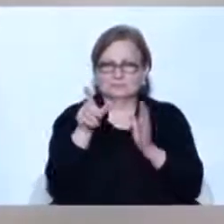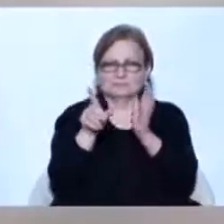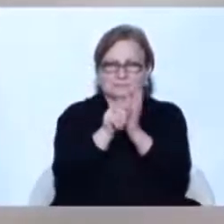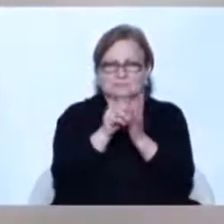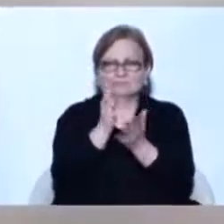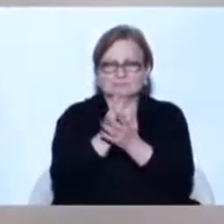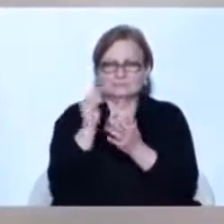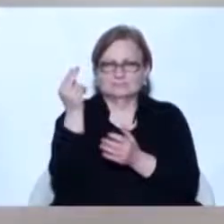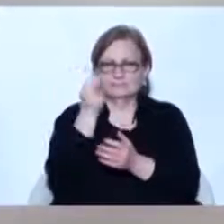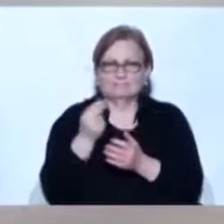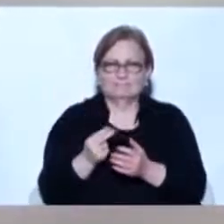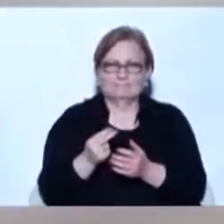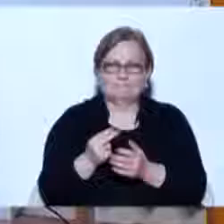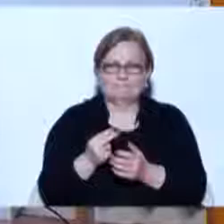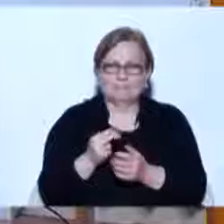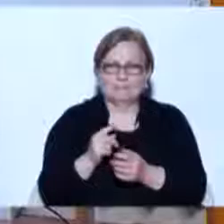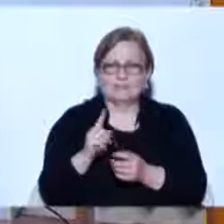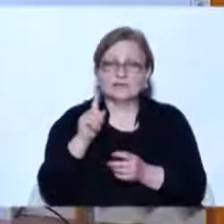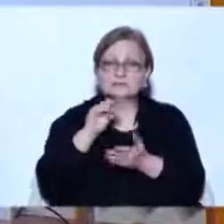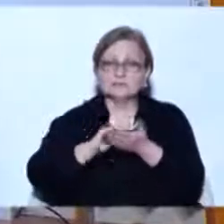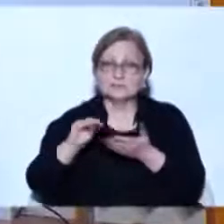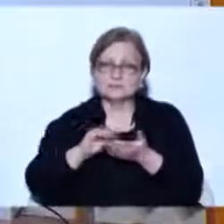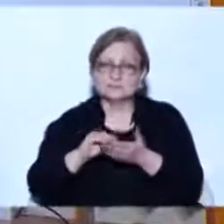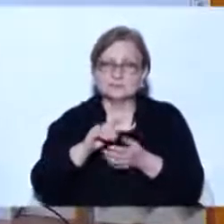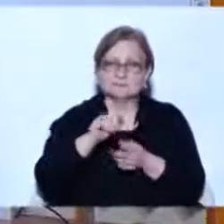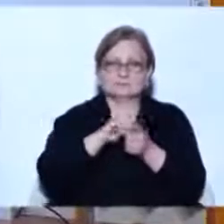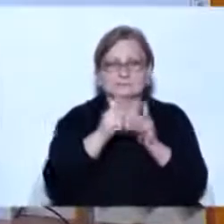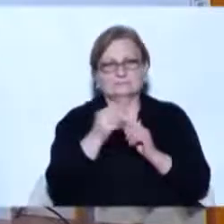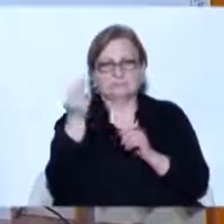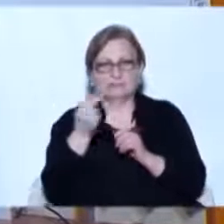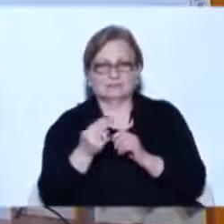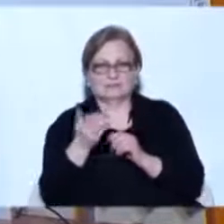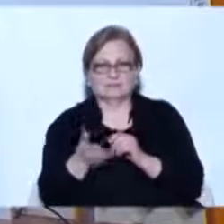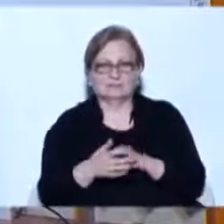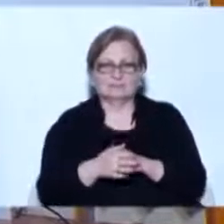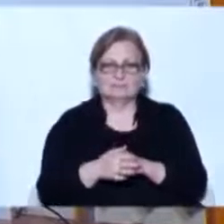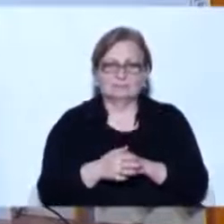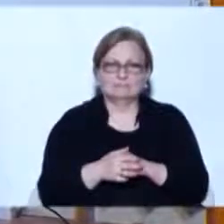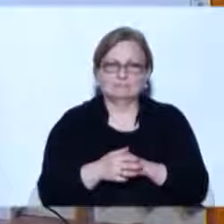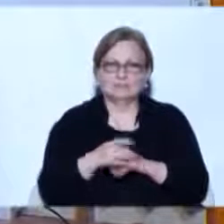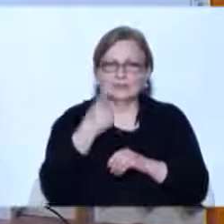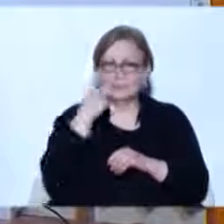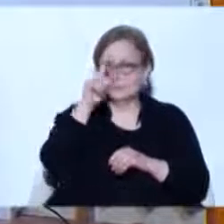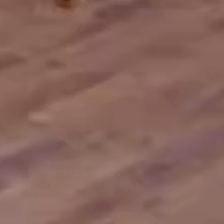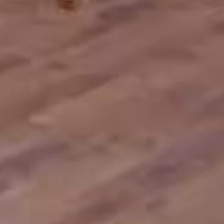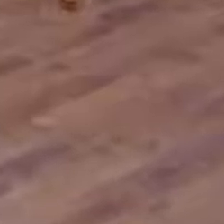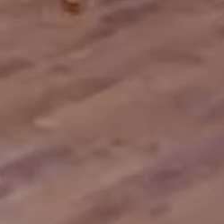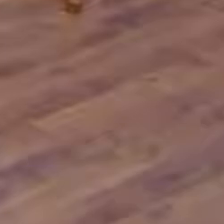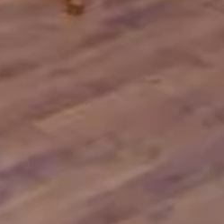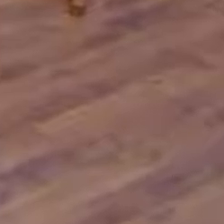თან დართული. რაც დაწერა, ის დახატა. ერთი პირველკლასელი ბიჭის ნაწერი